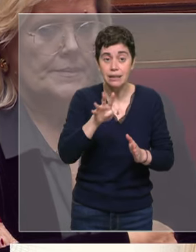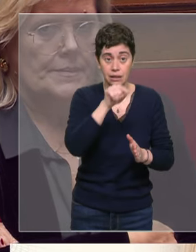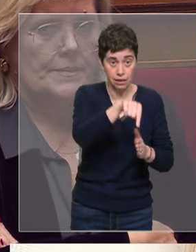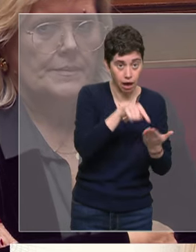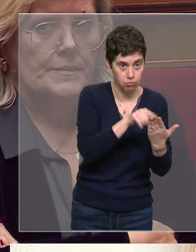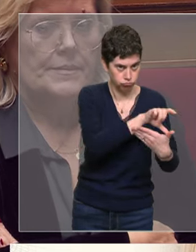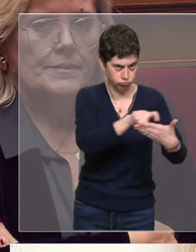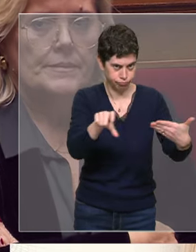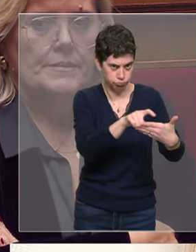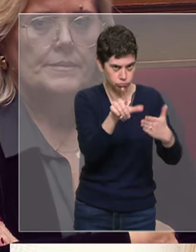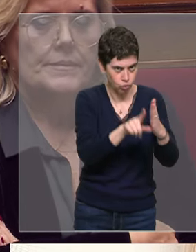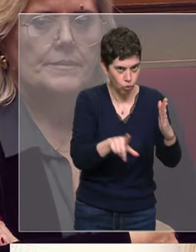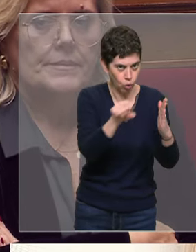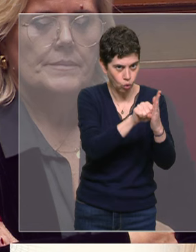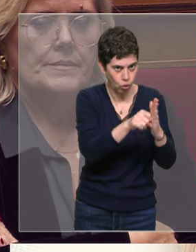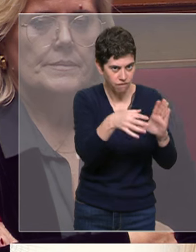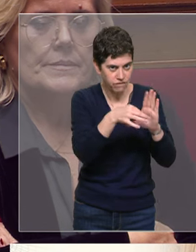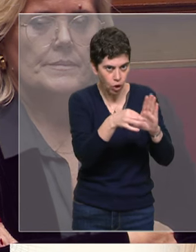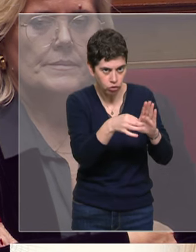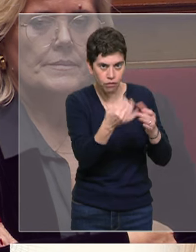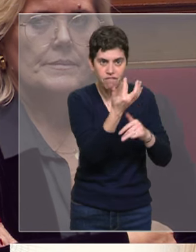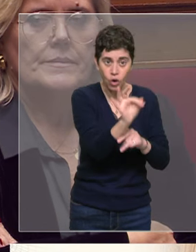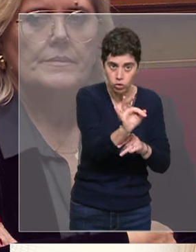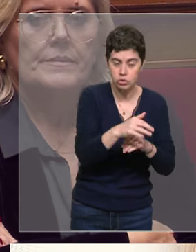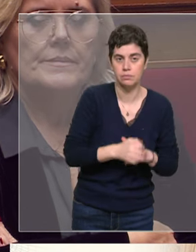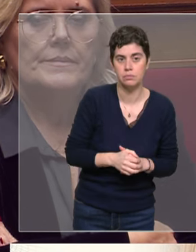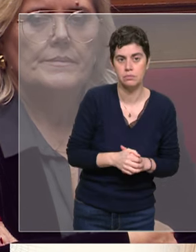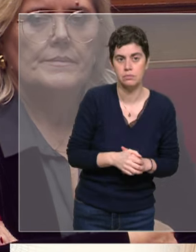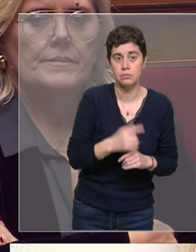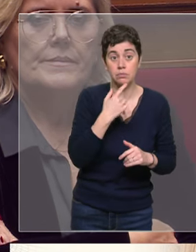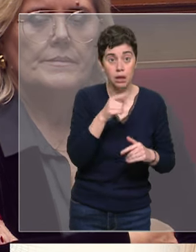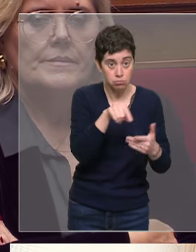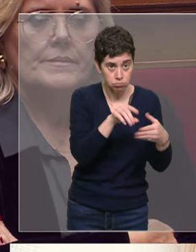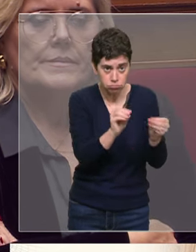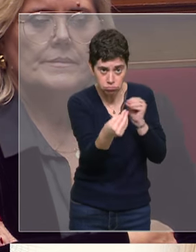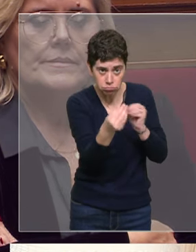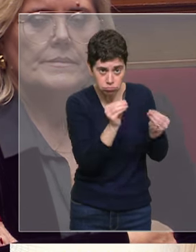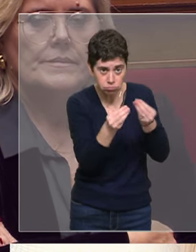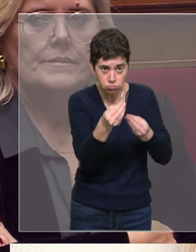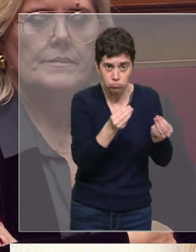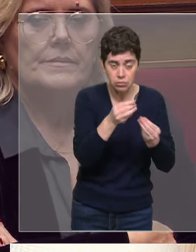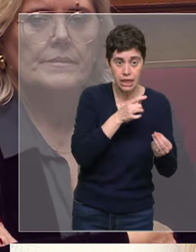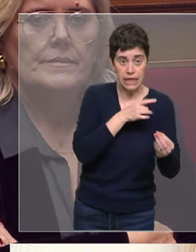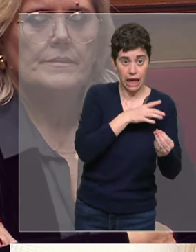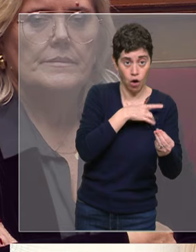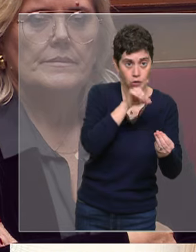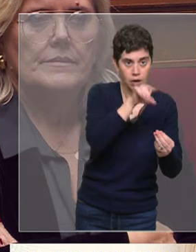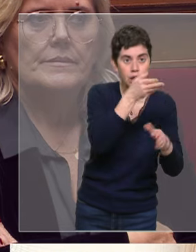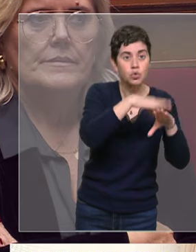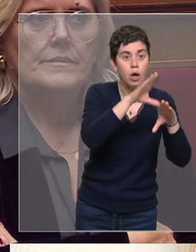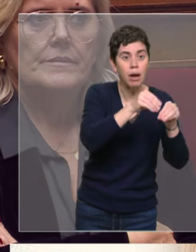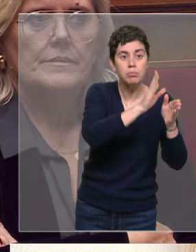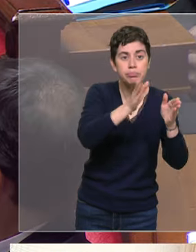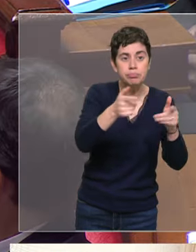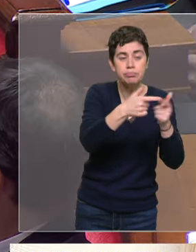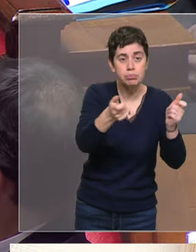française ». Cette même étiquette peut préciser que l'origine de la viande est Irlande, comme son lieu d'abattage et de découpe. Ce n'est